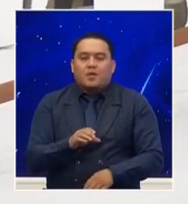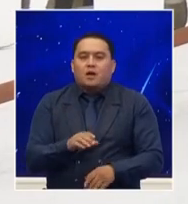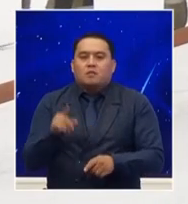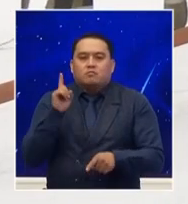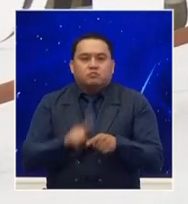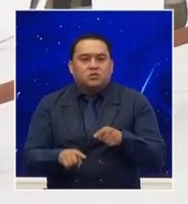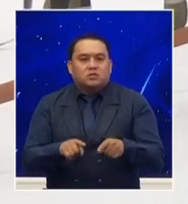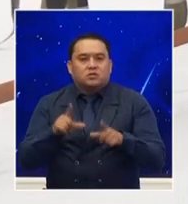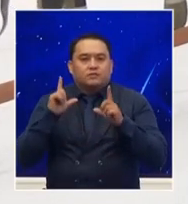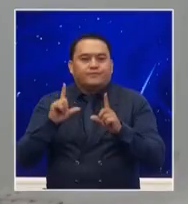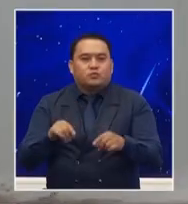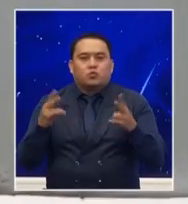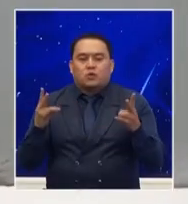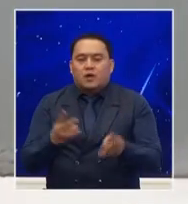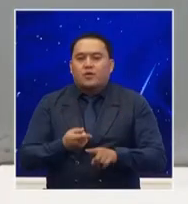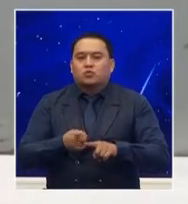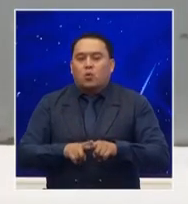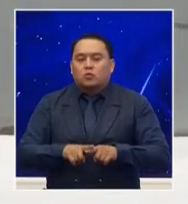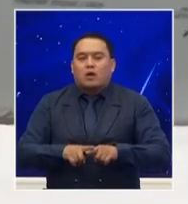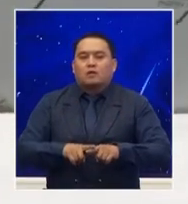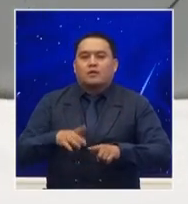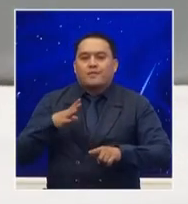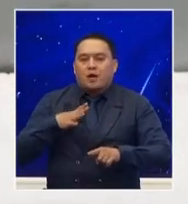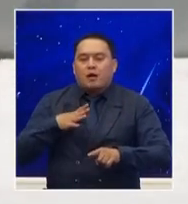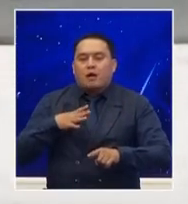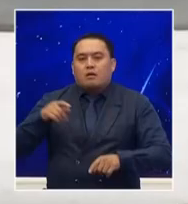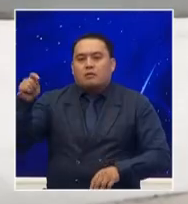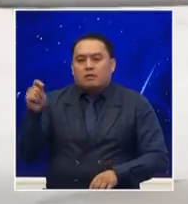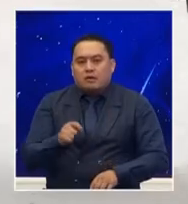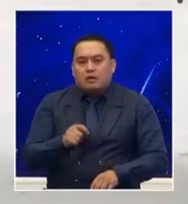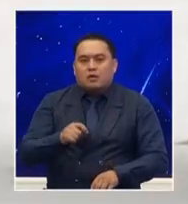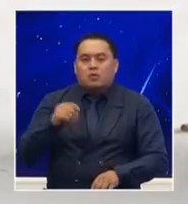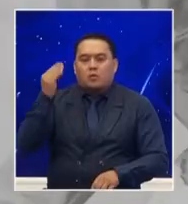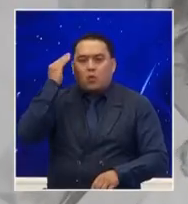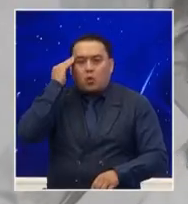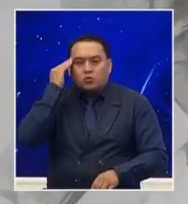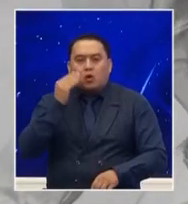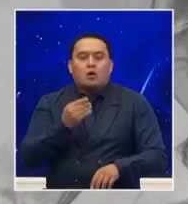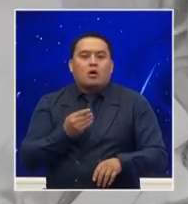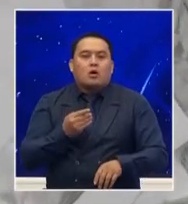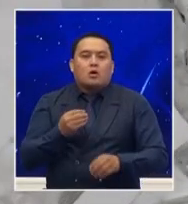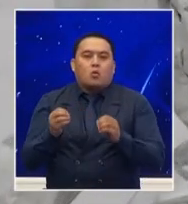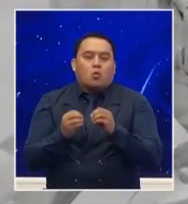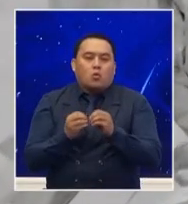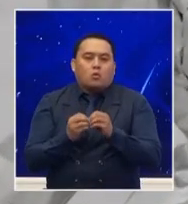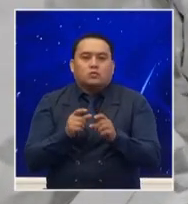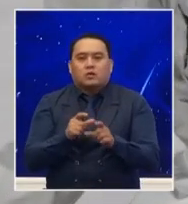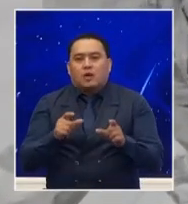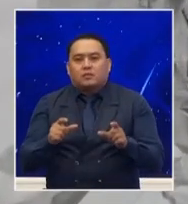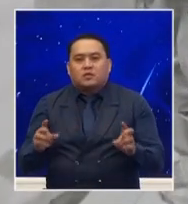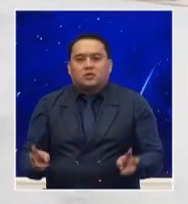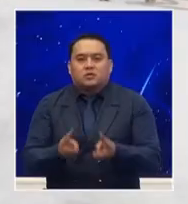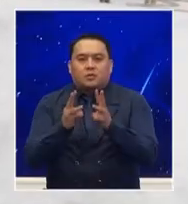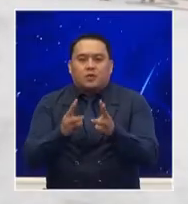жедел жетулері тиіс. Бұл жолы төтеншеліктер санаулы уақытта діттеген орынға жете білді. Он жолаушыны жанған отпен қаптаған қалың қара